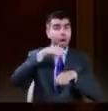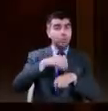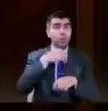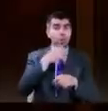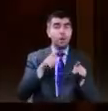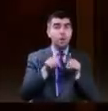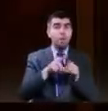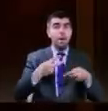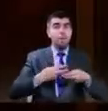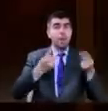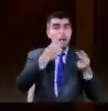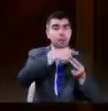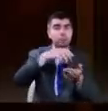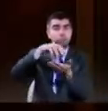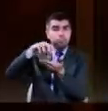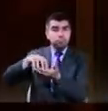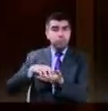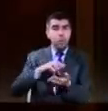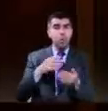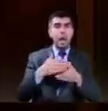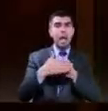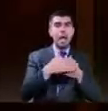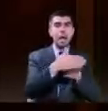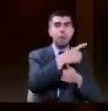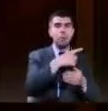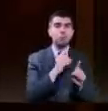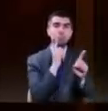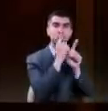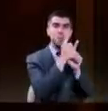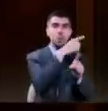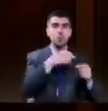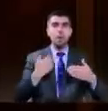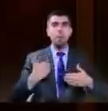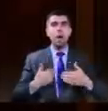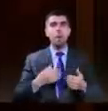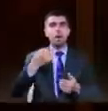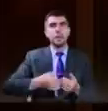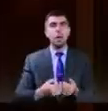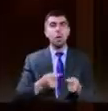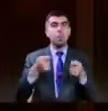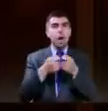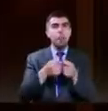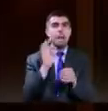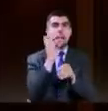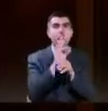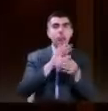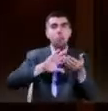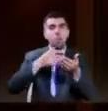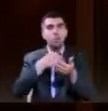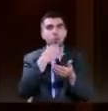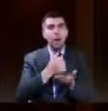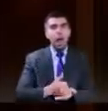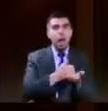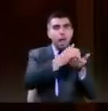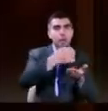في تعميمها على كل الأقاليم كبنيات للقرب وشبابيك لاستقبال الأشخاص في وضعية إعاقة وتوجيههم ومواكبتهم وتمكينهم من